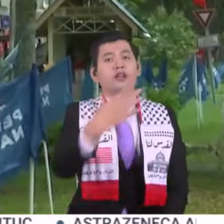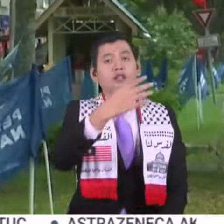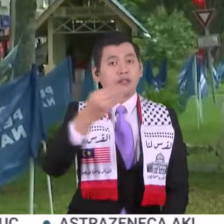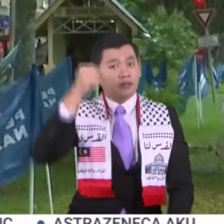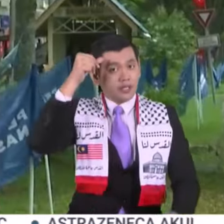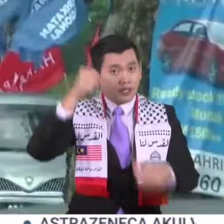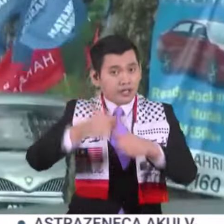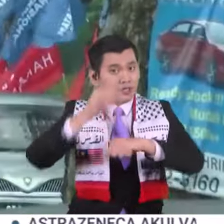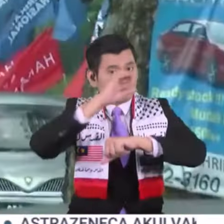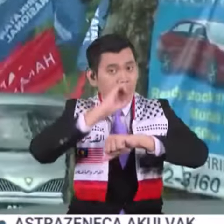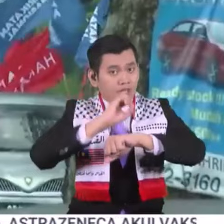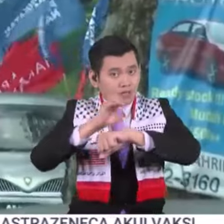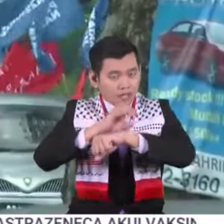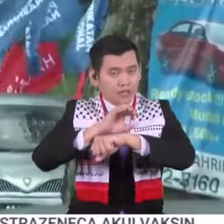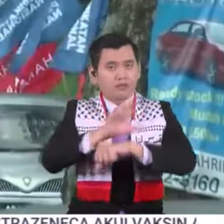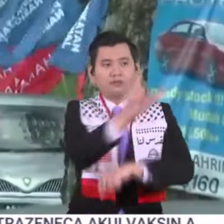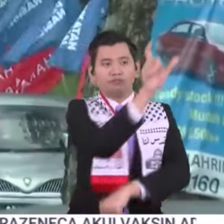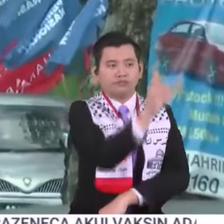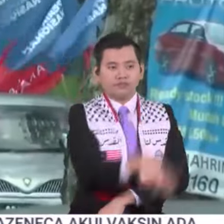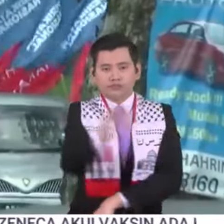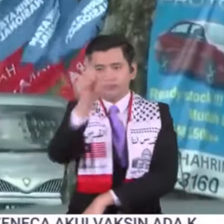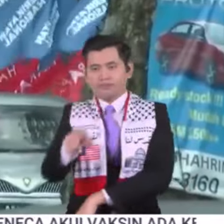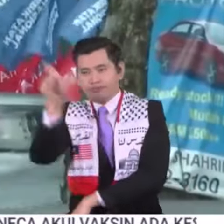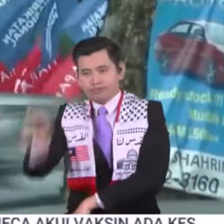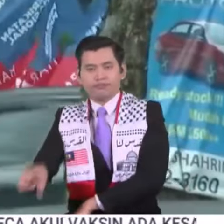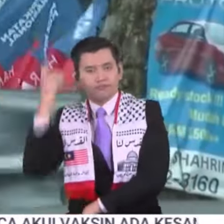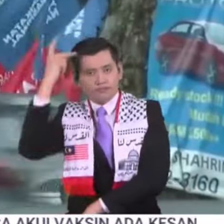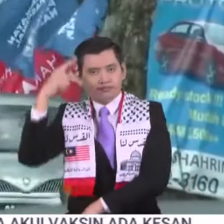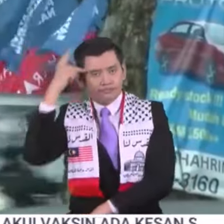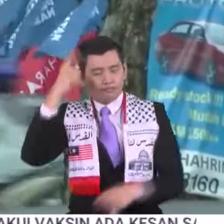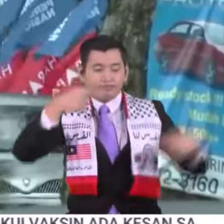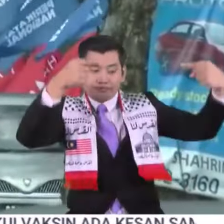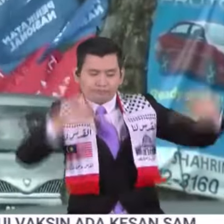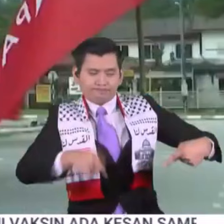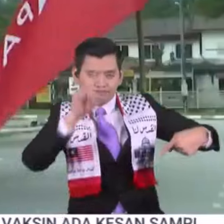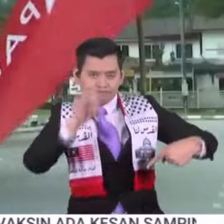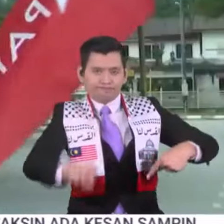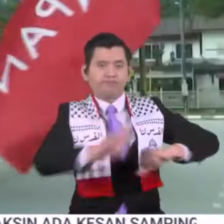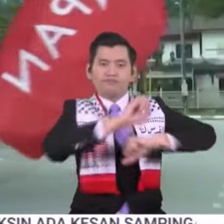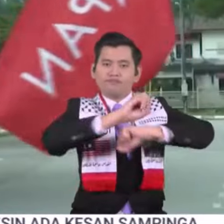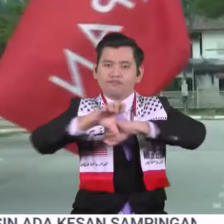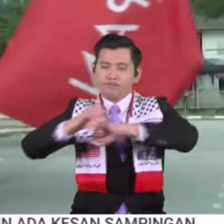Beliau turut mengingatkan agar calon dan jentera parti politik yang bertanding agar sentiasa